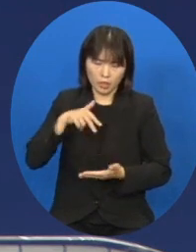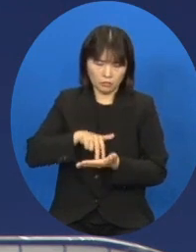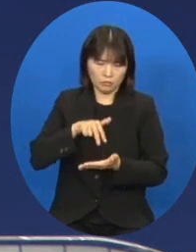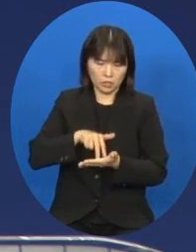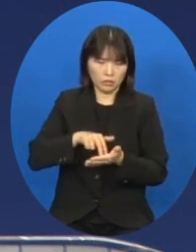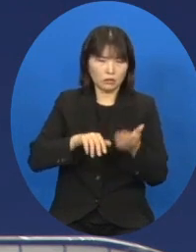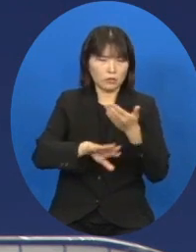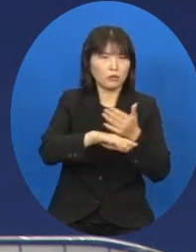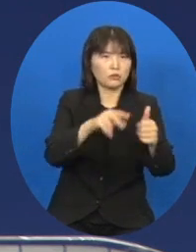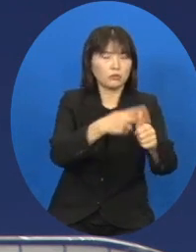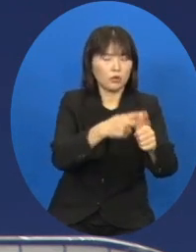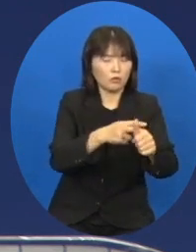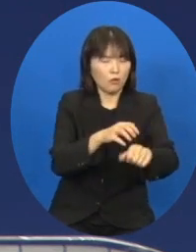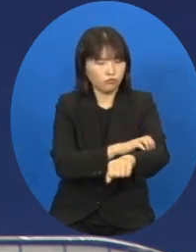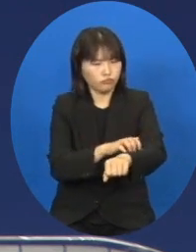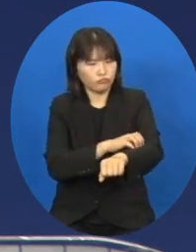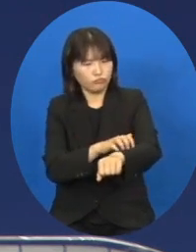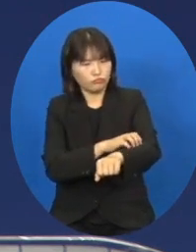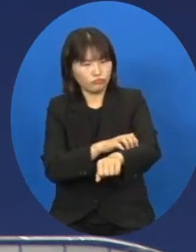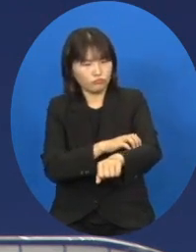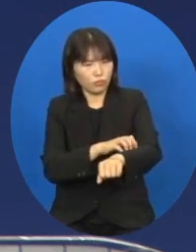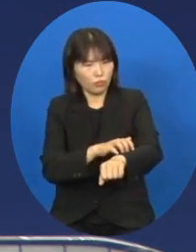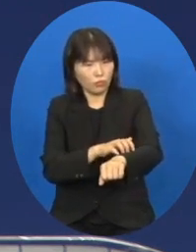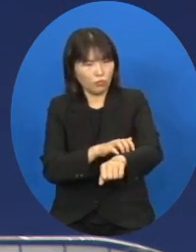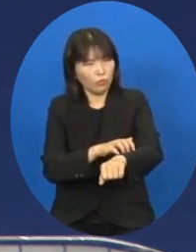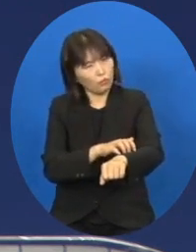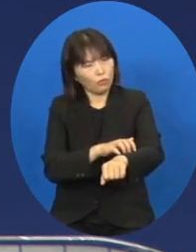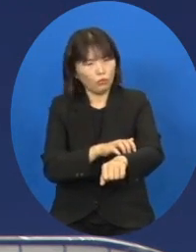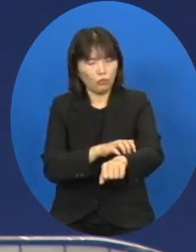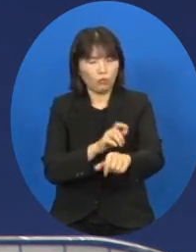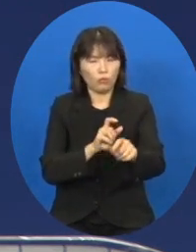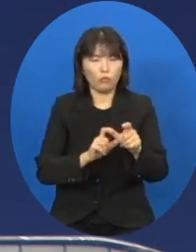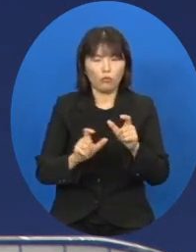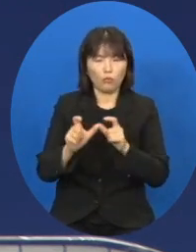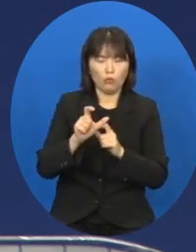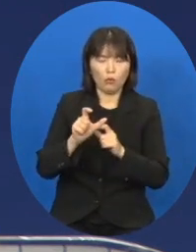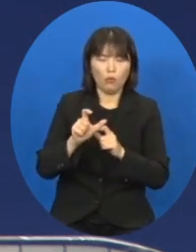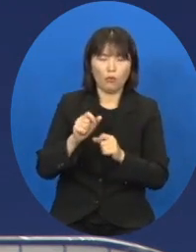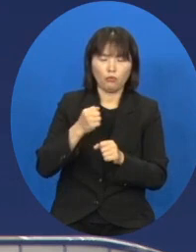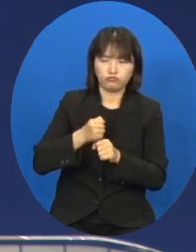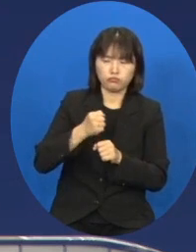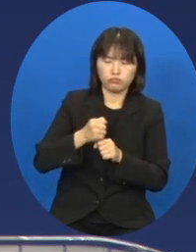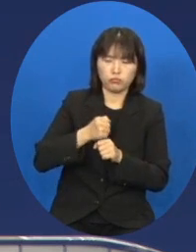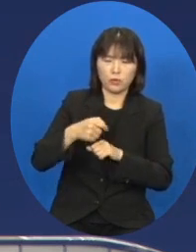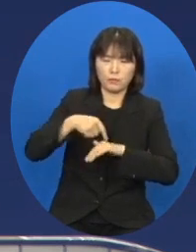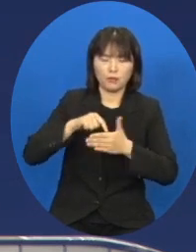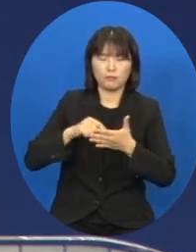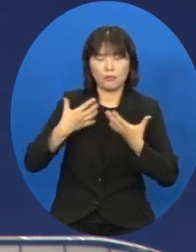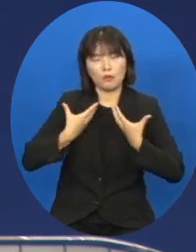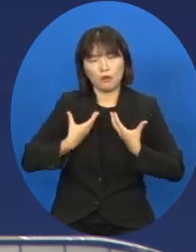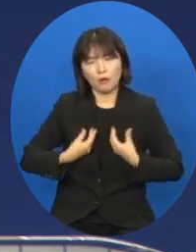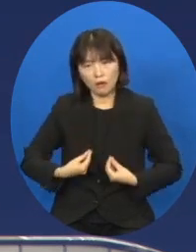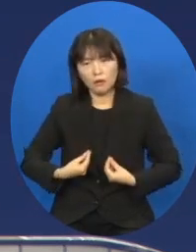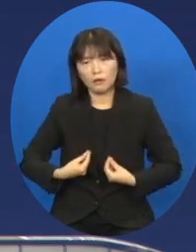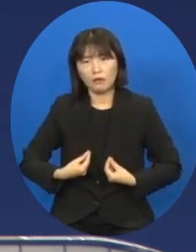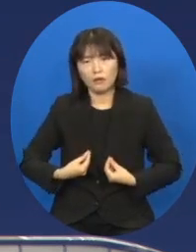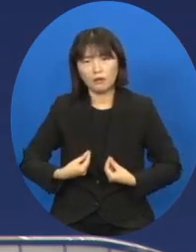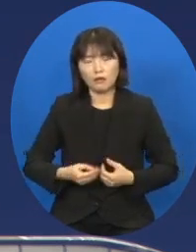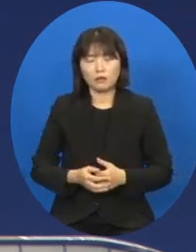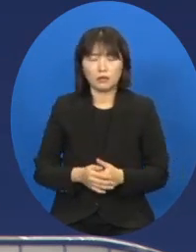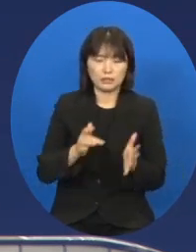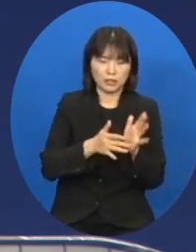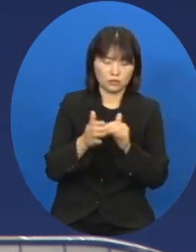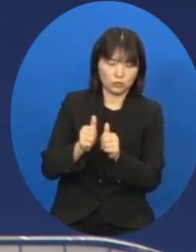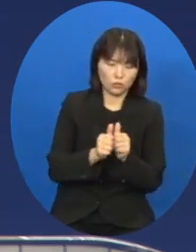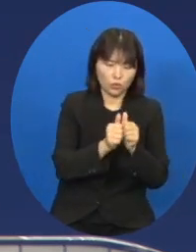존재가 되어버린 게 너무 난감하더라. 그래서 마음에 낙심이 될 때가 많은데, 예수